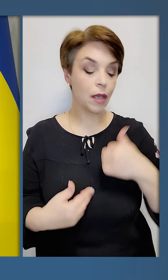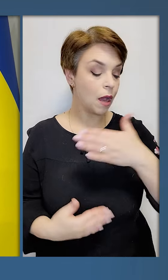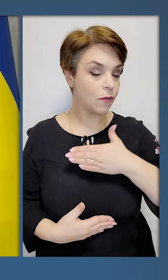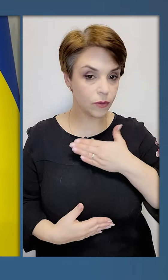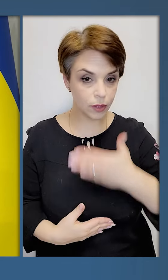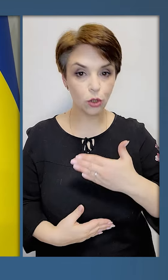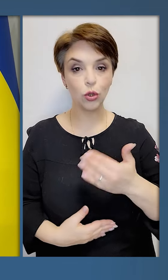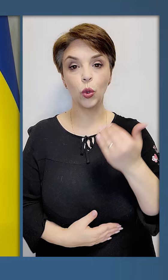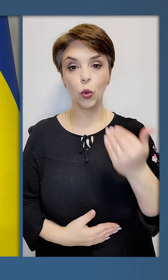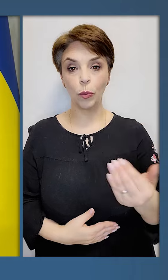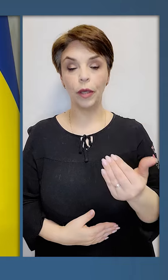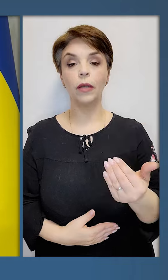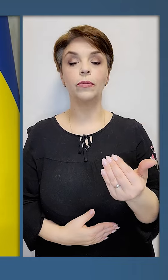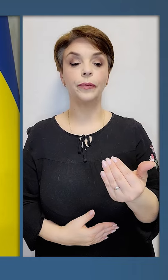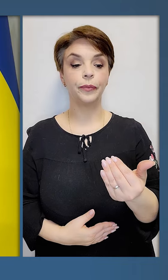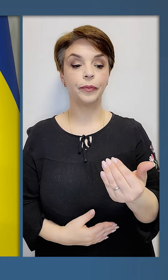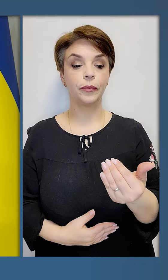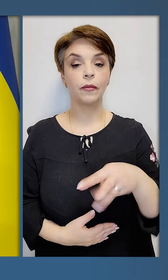Я вдячний тобі,